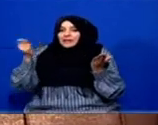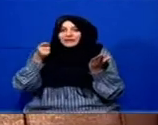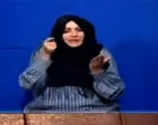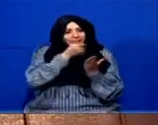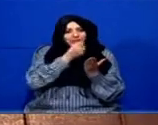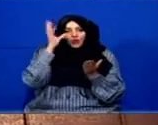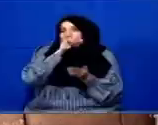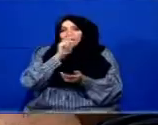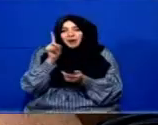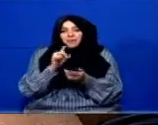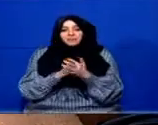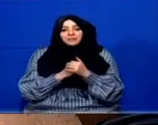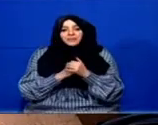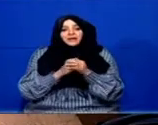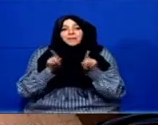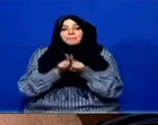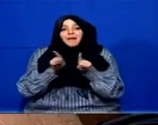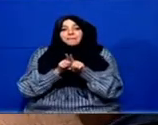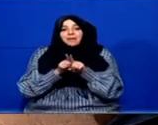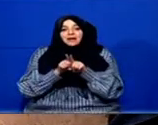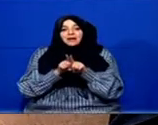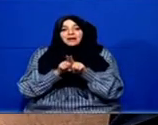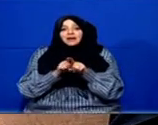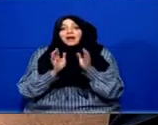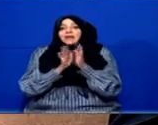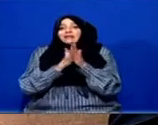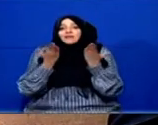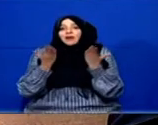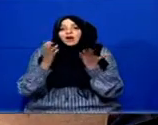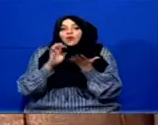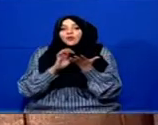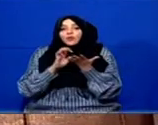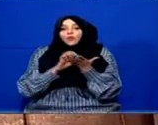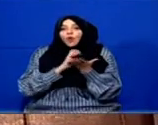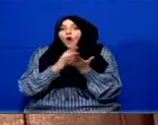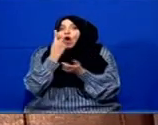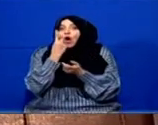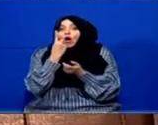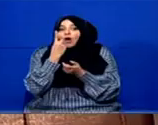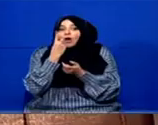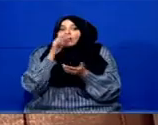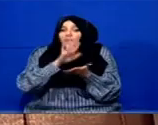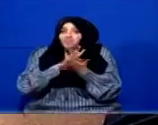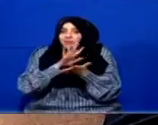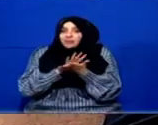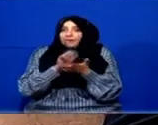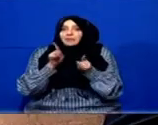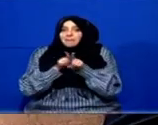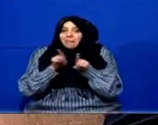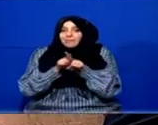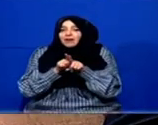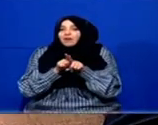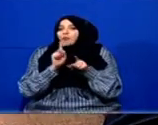الامر الاخر ان يحفظ من مصحف موحد مصحف واحد بس بدريش المصاحف في الطبعه وفي الروايه في الروايه